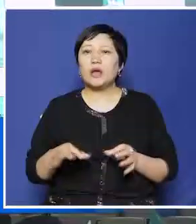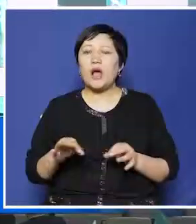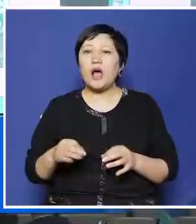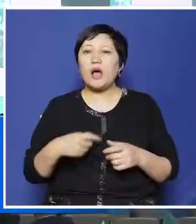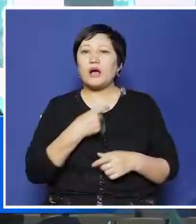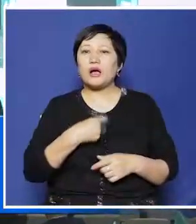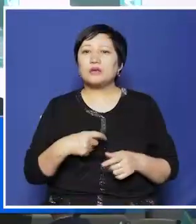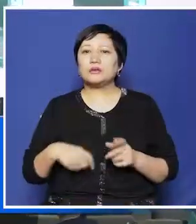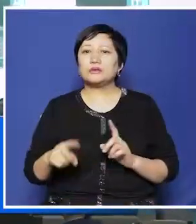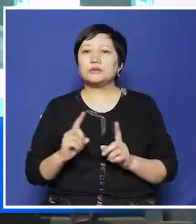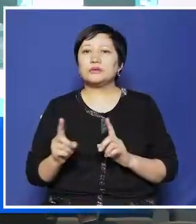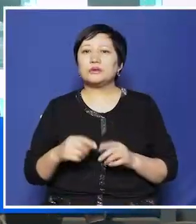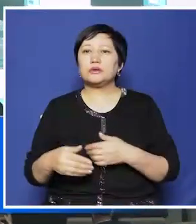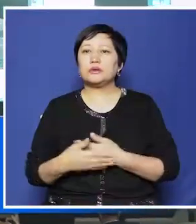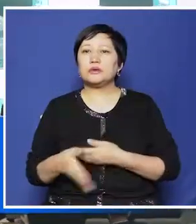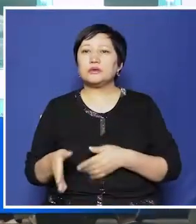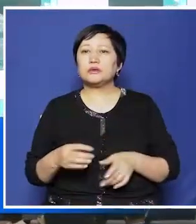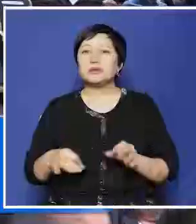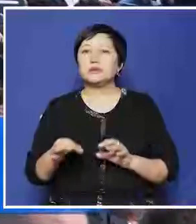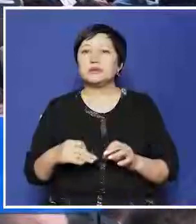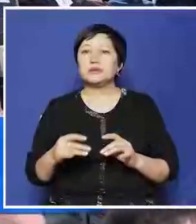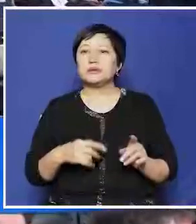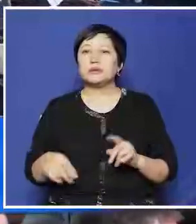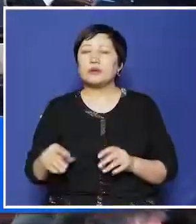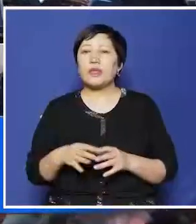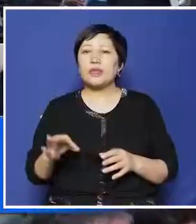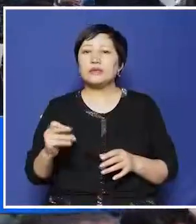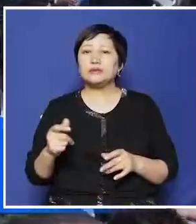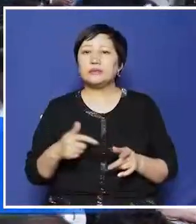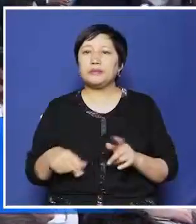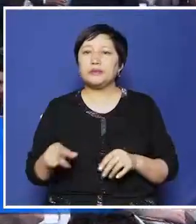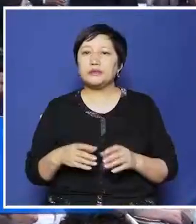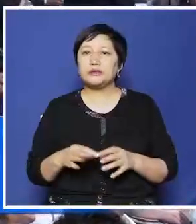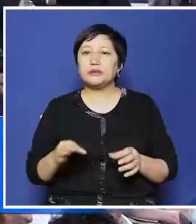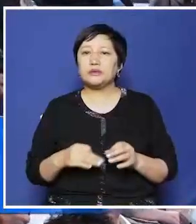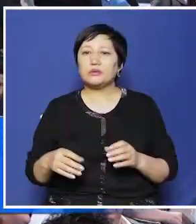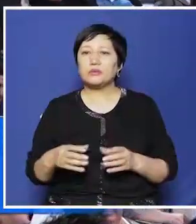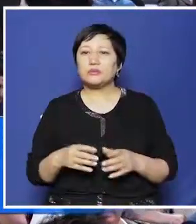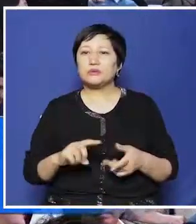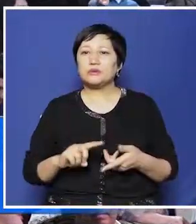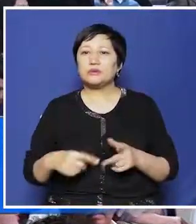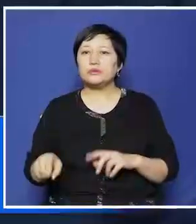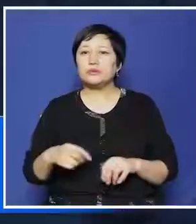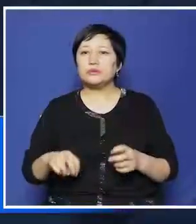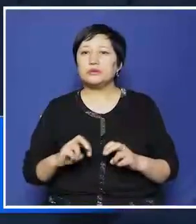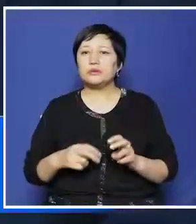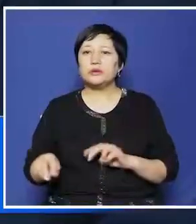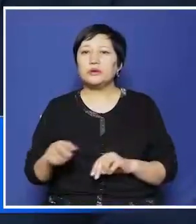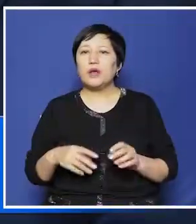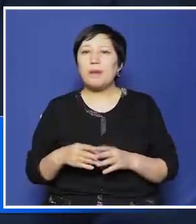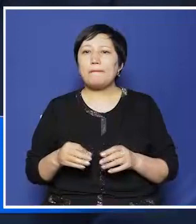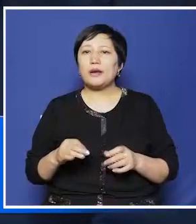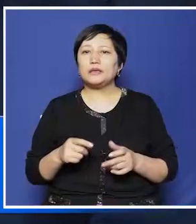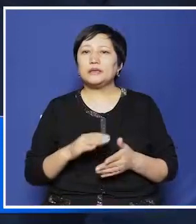яғни галстуксыз жиын ашық диалог алаңында өрбіді. Съезде партияның саяси кеңесінің құрамына өзгерістер енгізу,